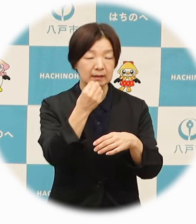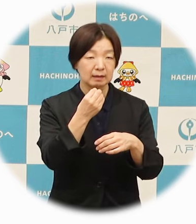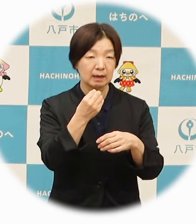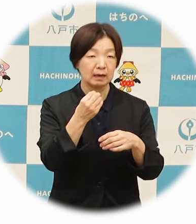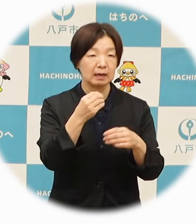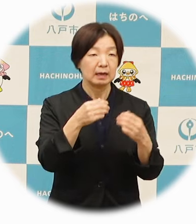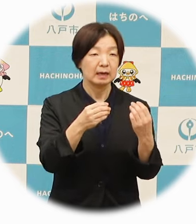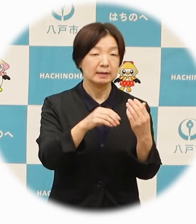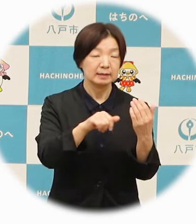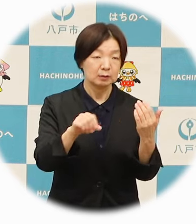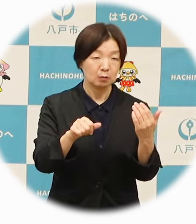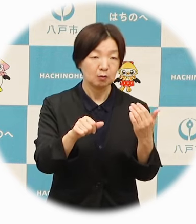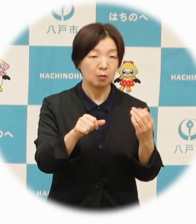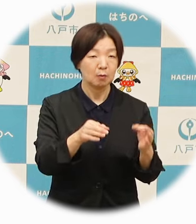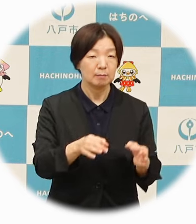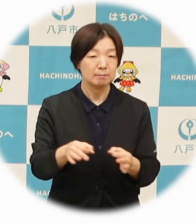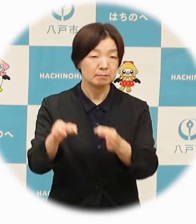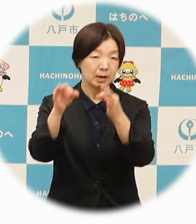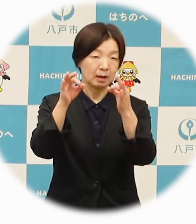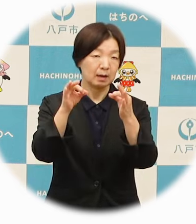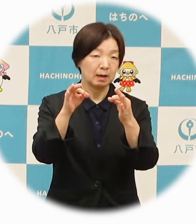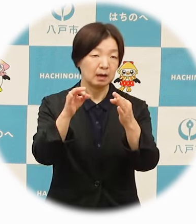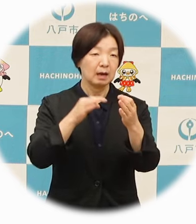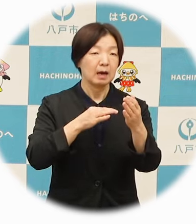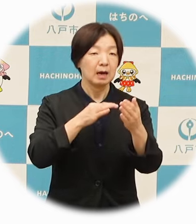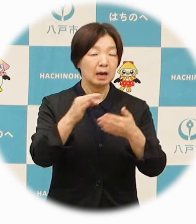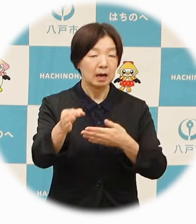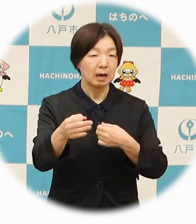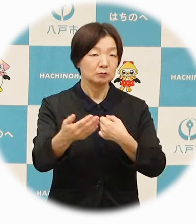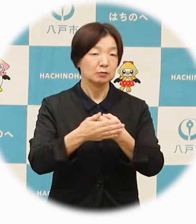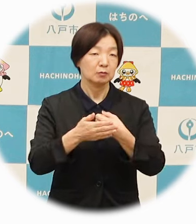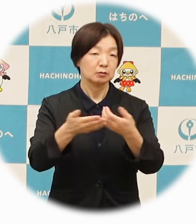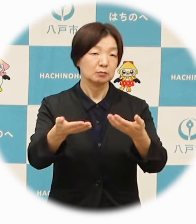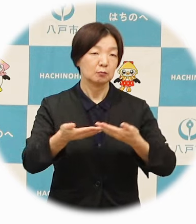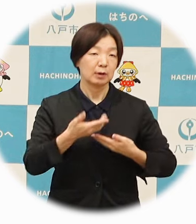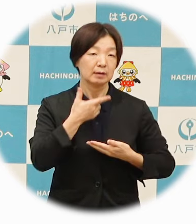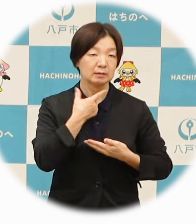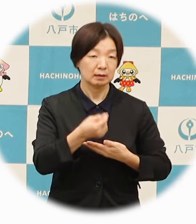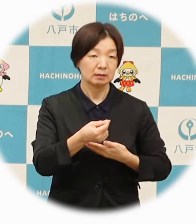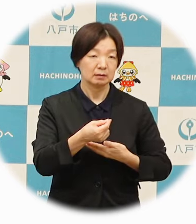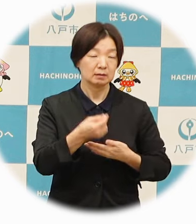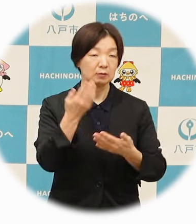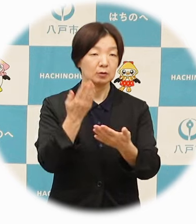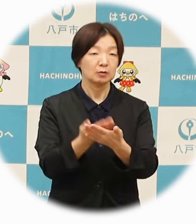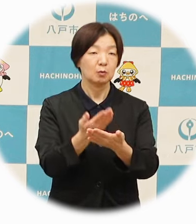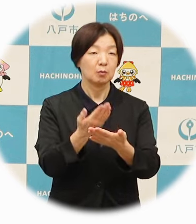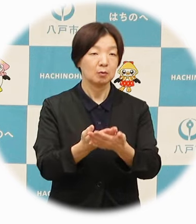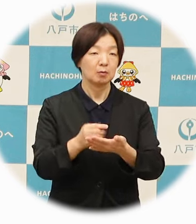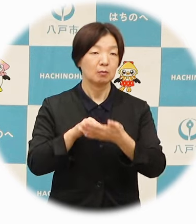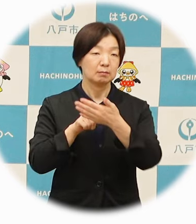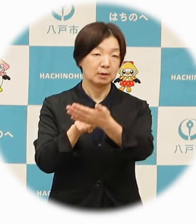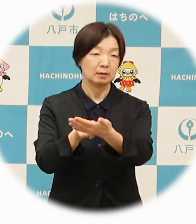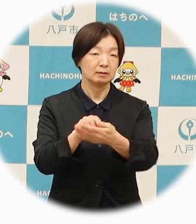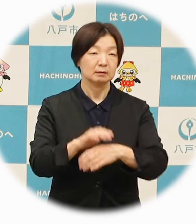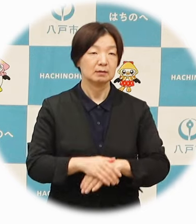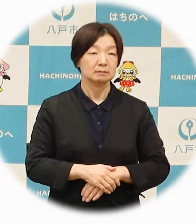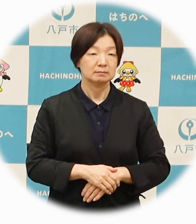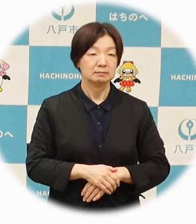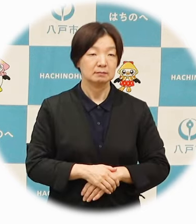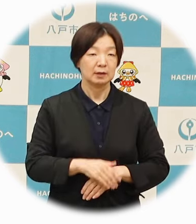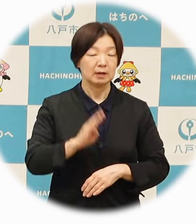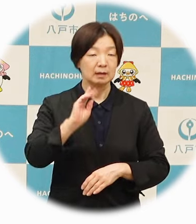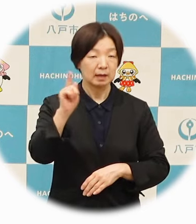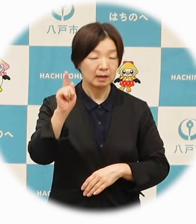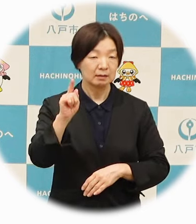や肥料への安定確保に向けた対策について要望してきたところでありますが、県